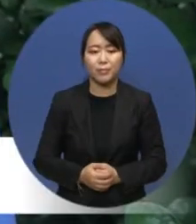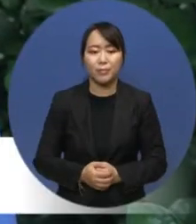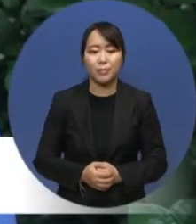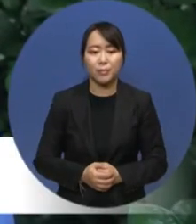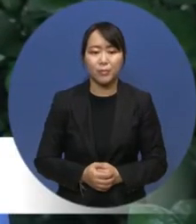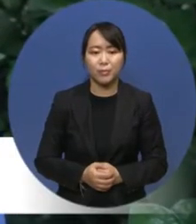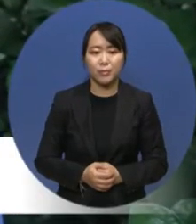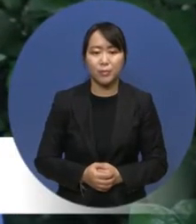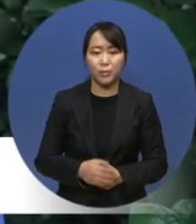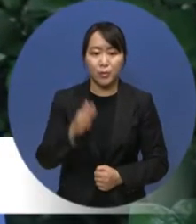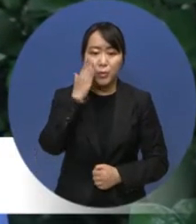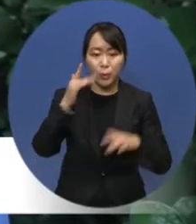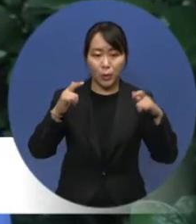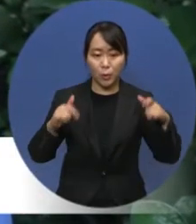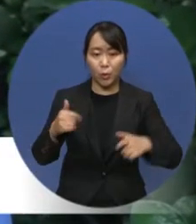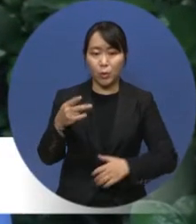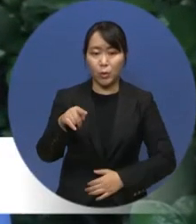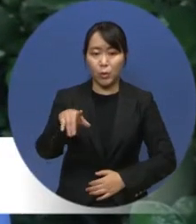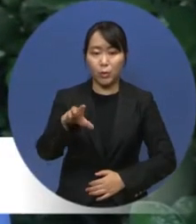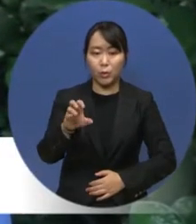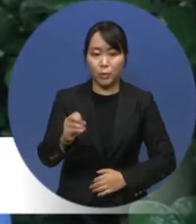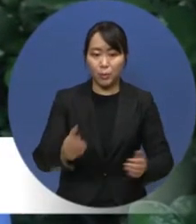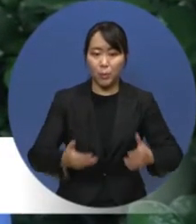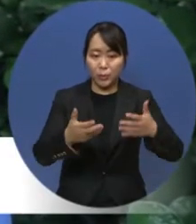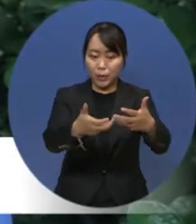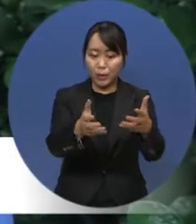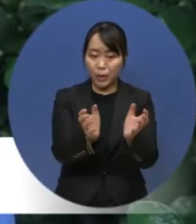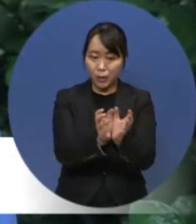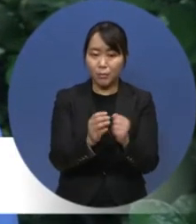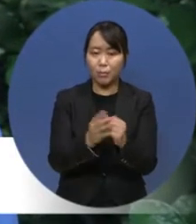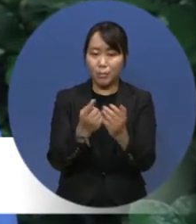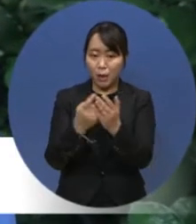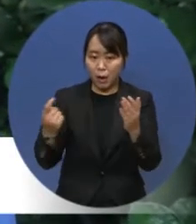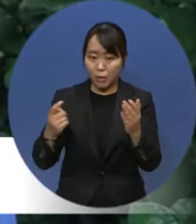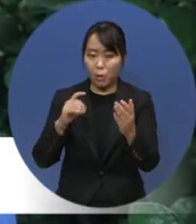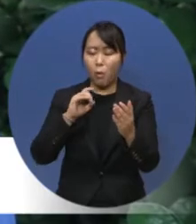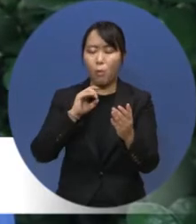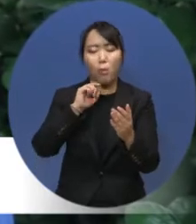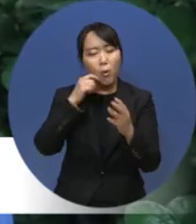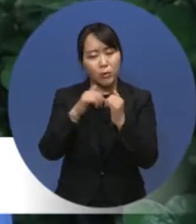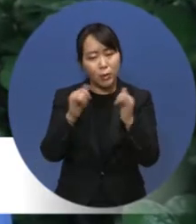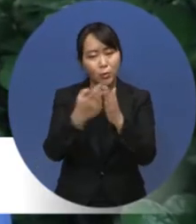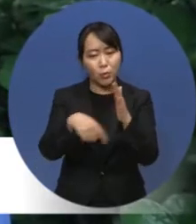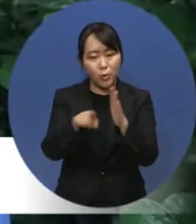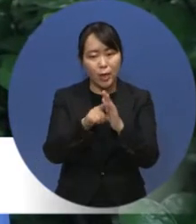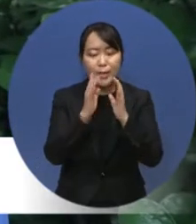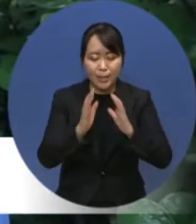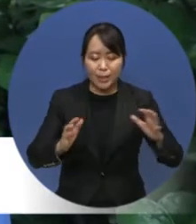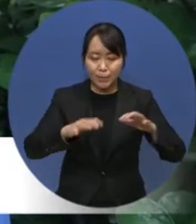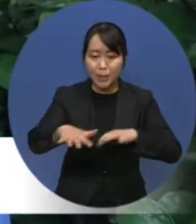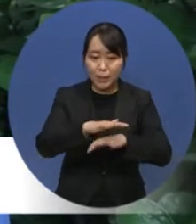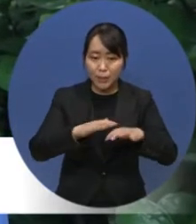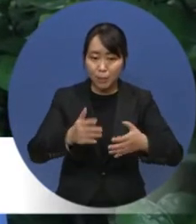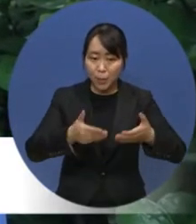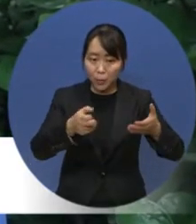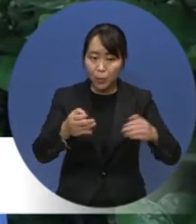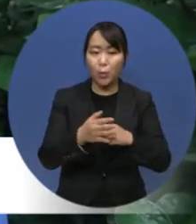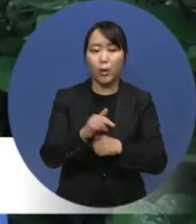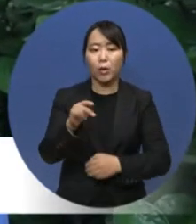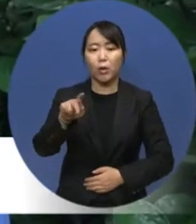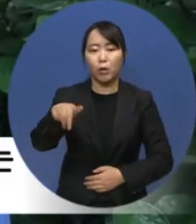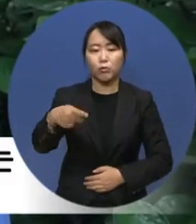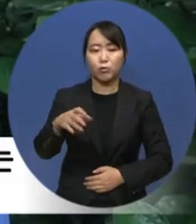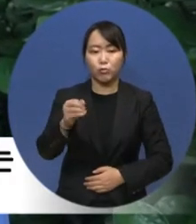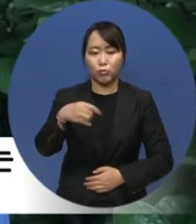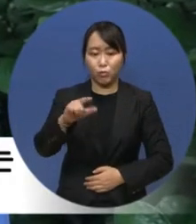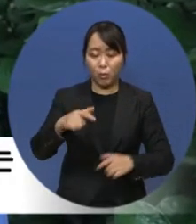용산구 효정봉사단은 소외계층을 위한 김치봉사도 하고요. 그 다음에 현충원에 가서 묘비 닦기 봉사도 했고요.